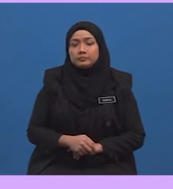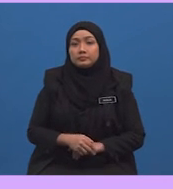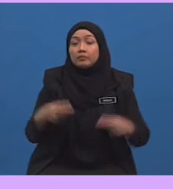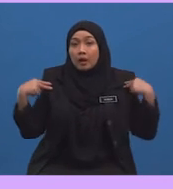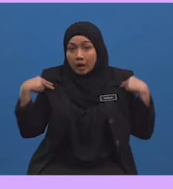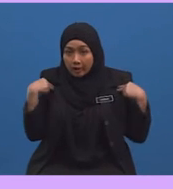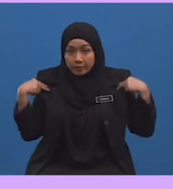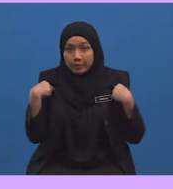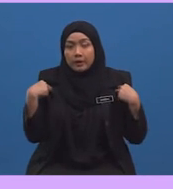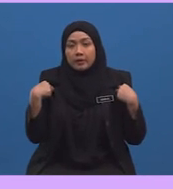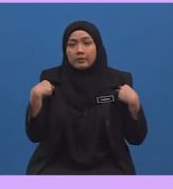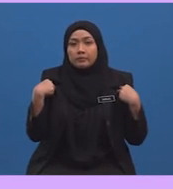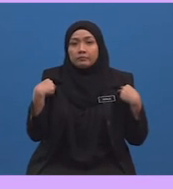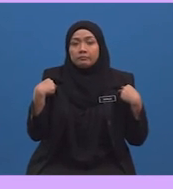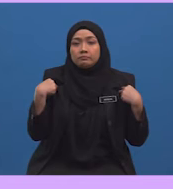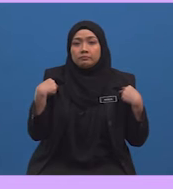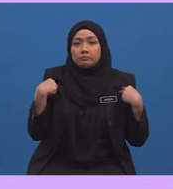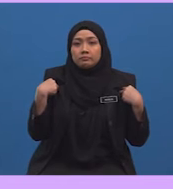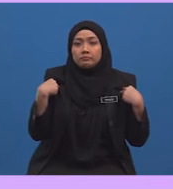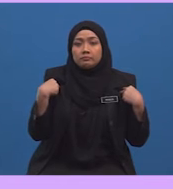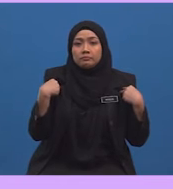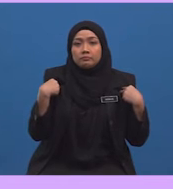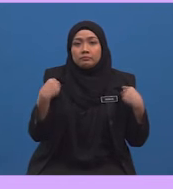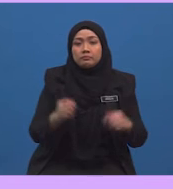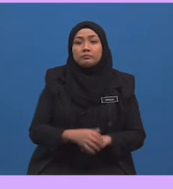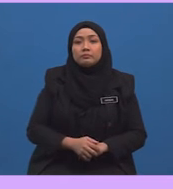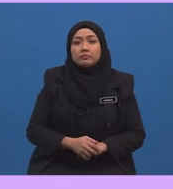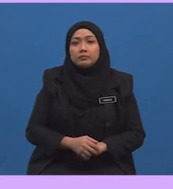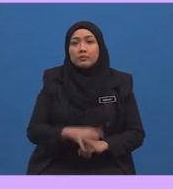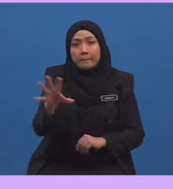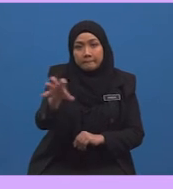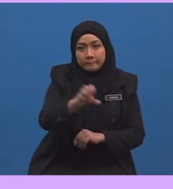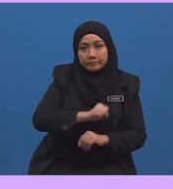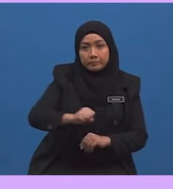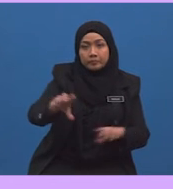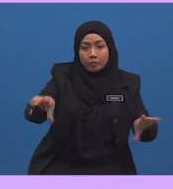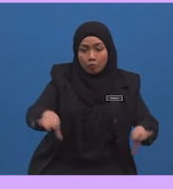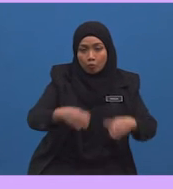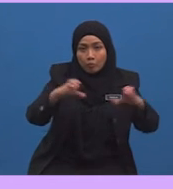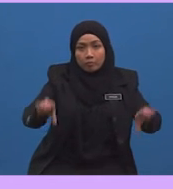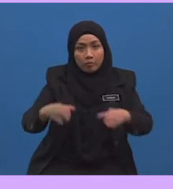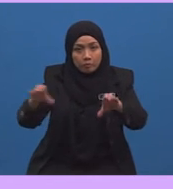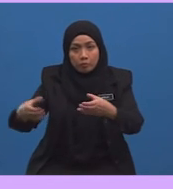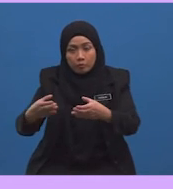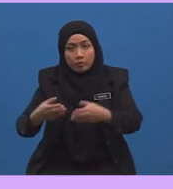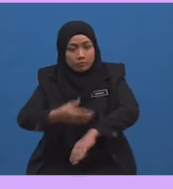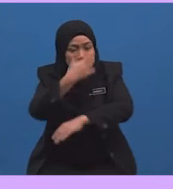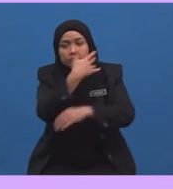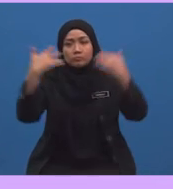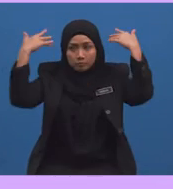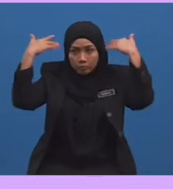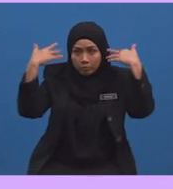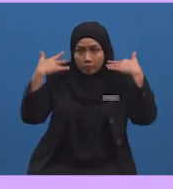Haiwan pula menjalankan respirasi, pengertinjaan dan pengkumuhan, iaitu perpeluhan dan